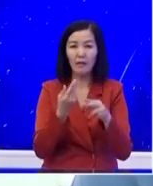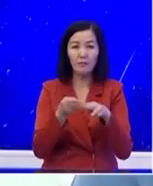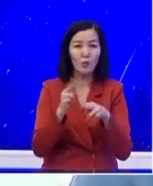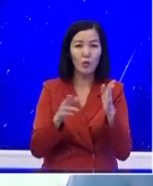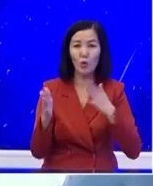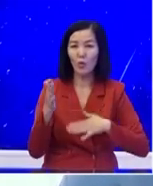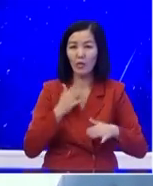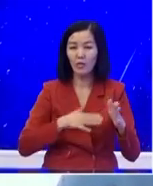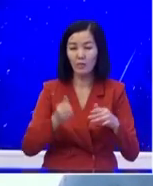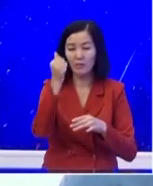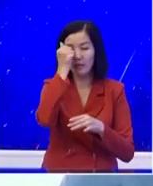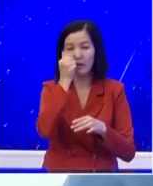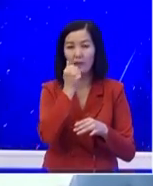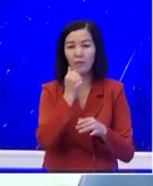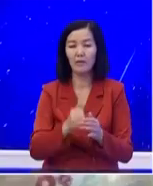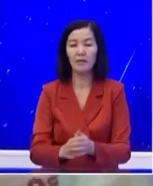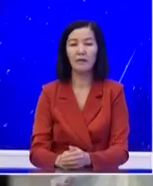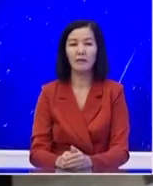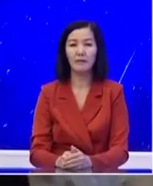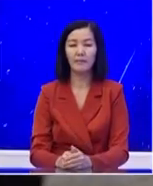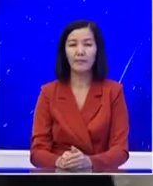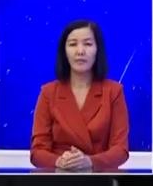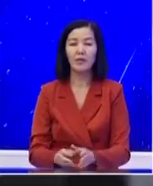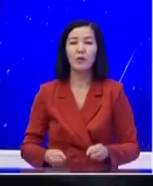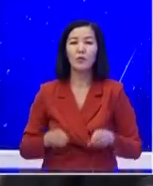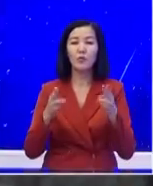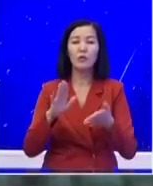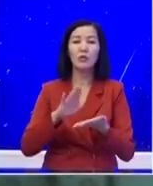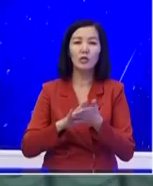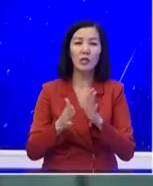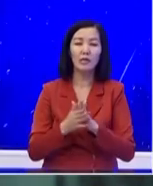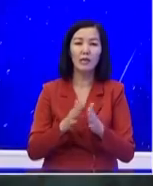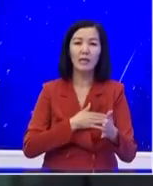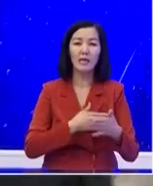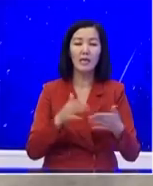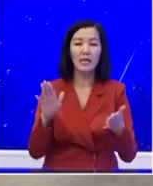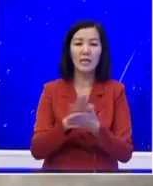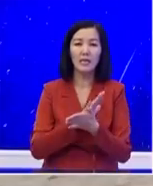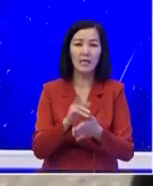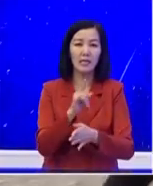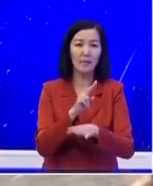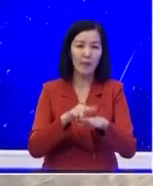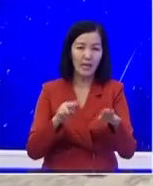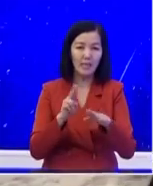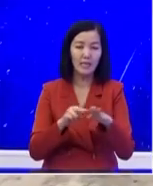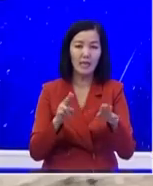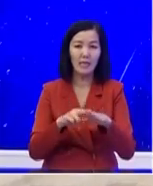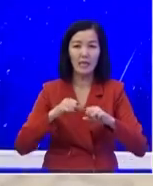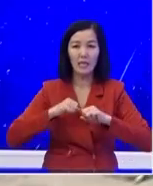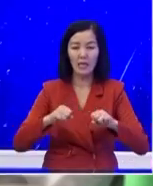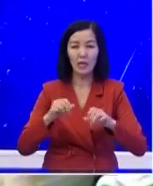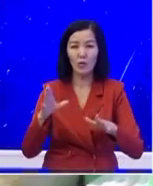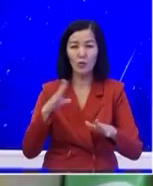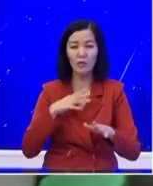өтерезамыз, рахметімізді, алғысымызды білдіреміз. Төтенше жағдай шағында еріктілер де, тәртіп сақшылары да ерледі. Дәл халыққа қажет